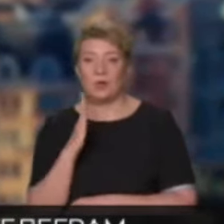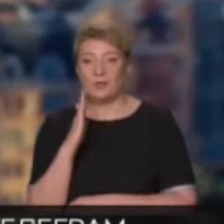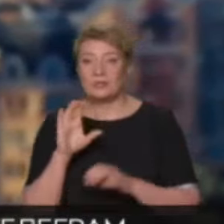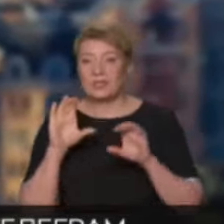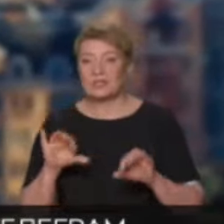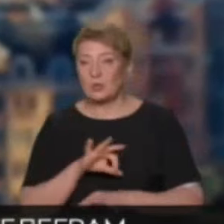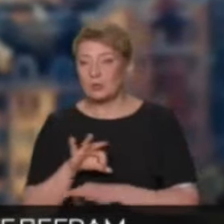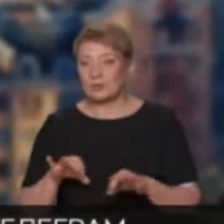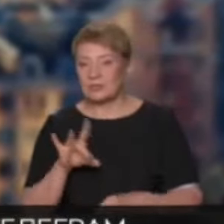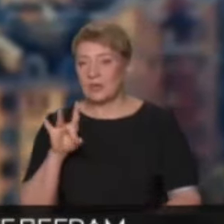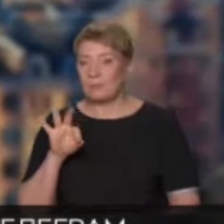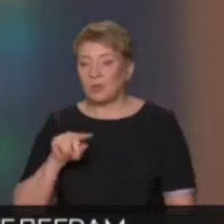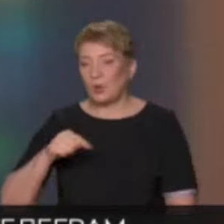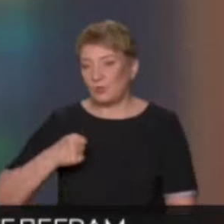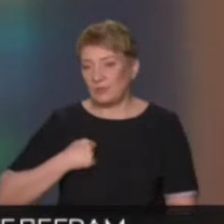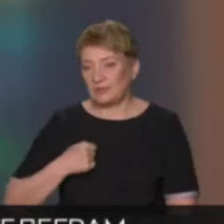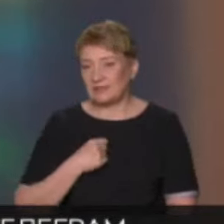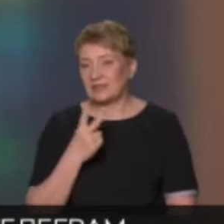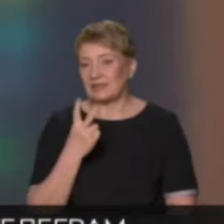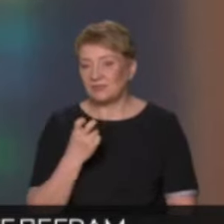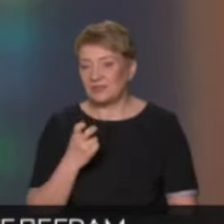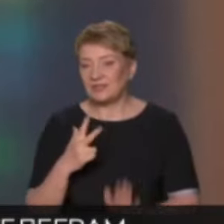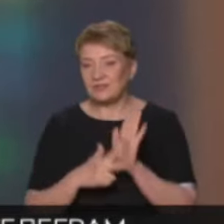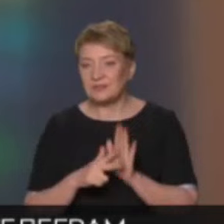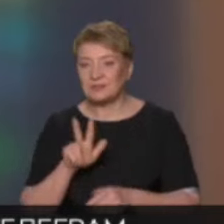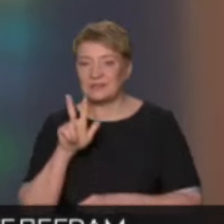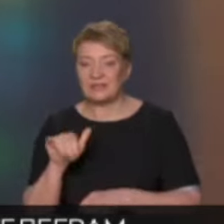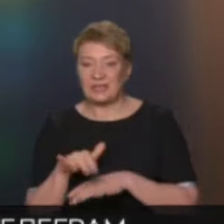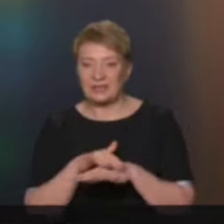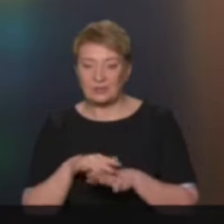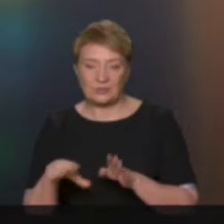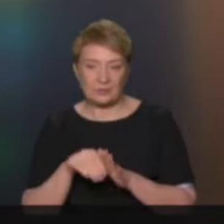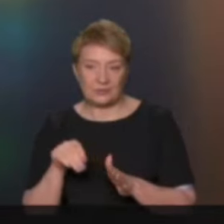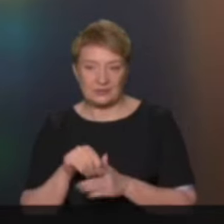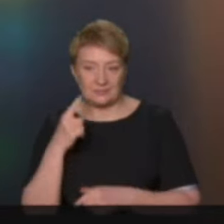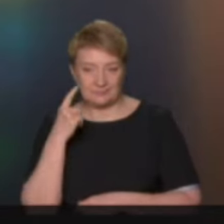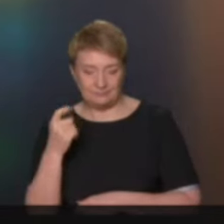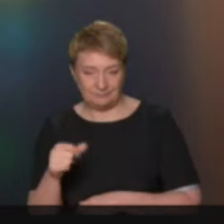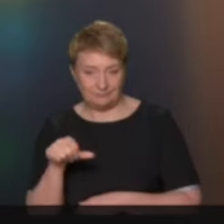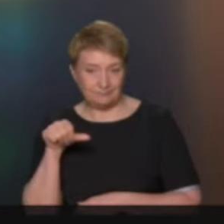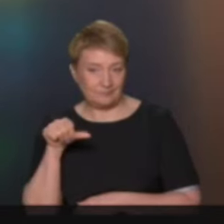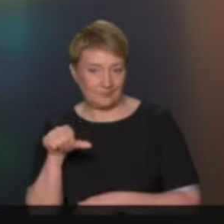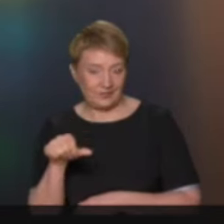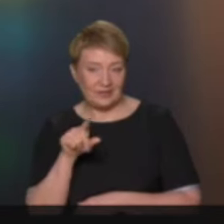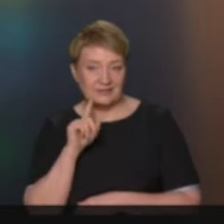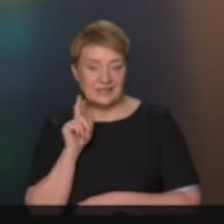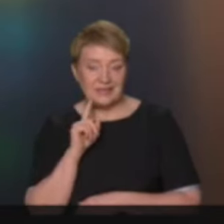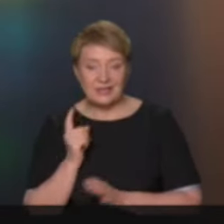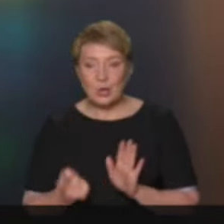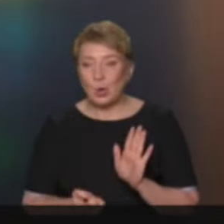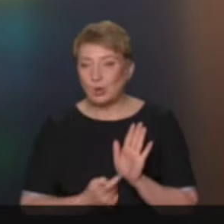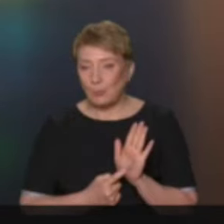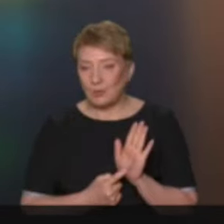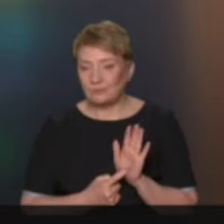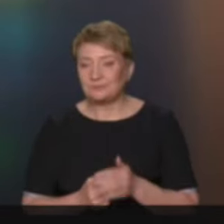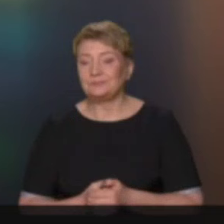законопроект про мобілізацію. 283 народних обранці віддали за нього свої голоси, тобто натиснули зелену кнопку на своїх